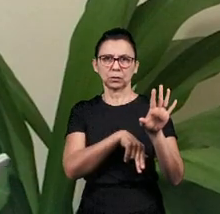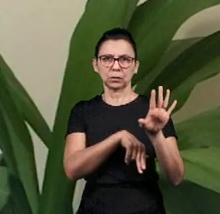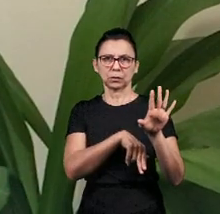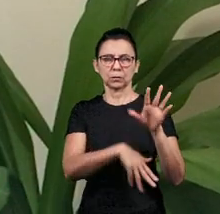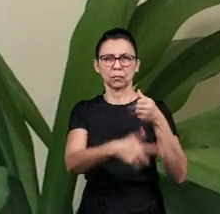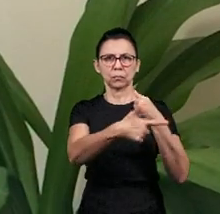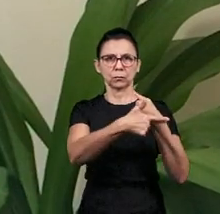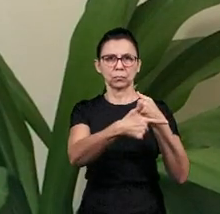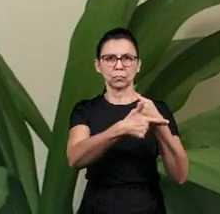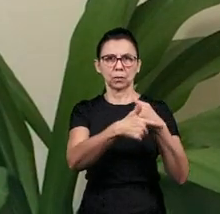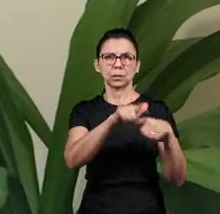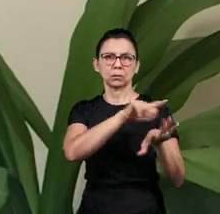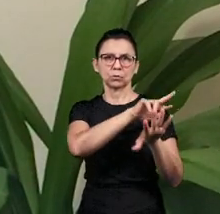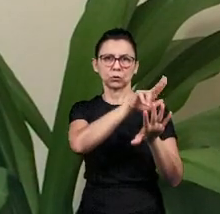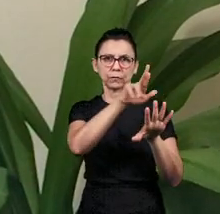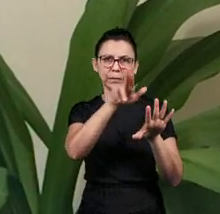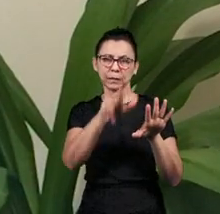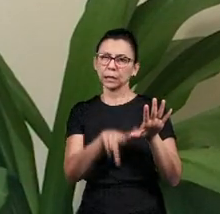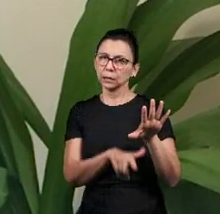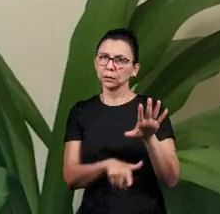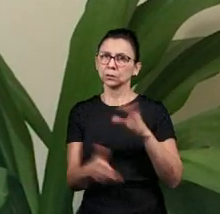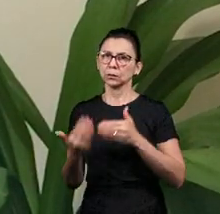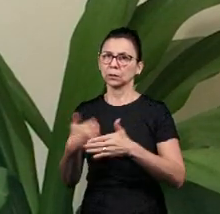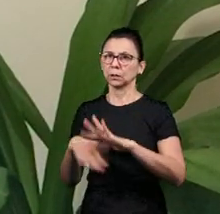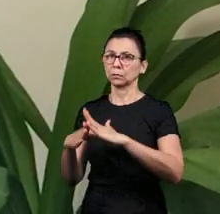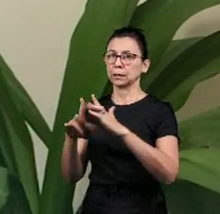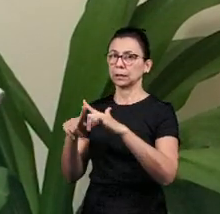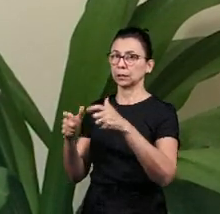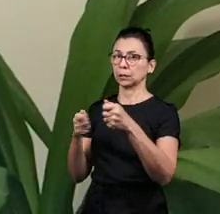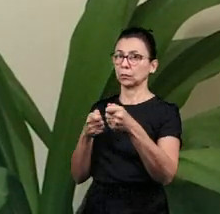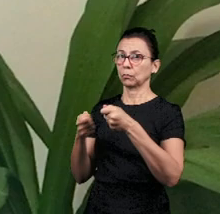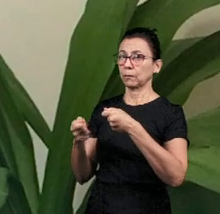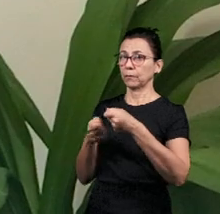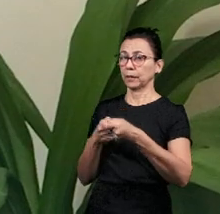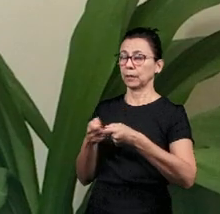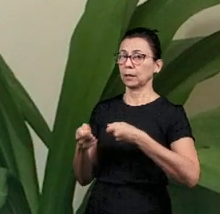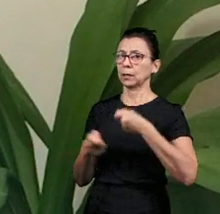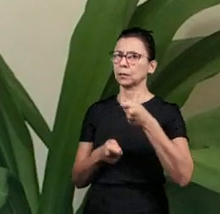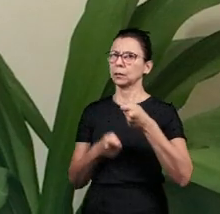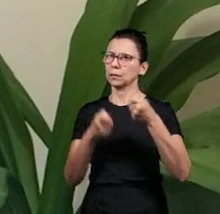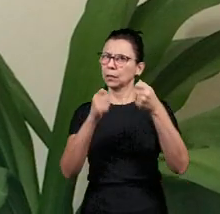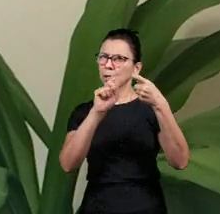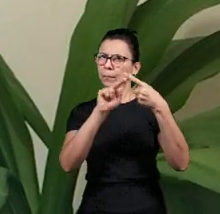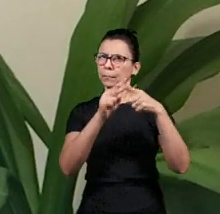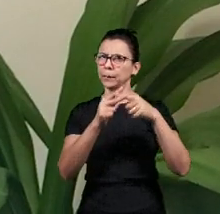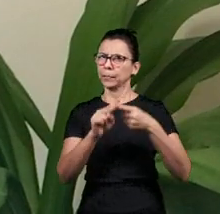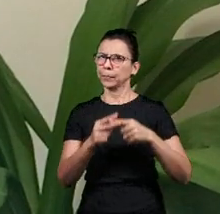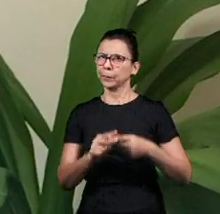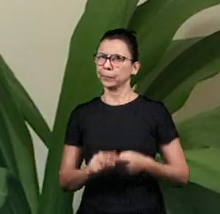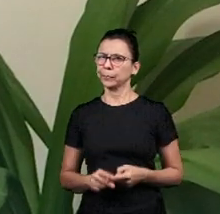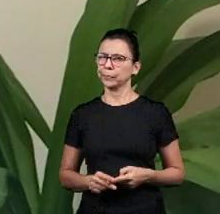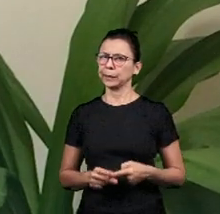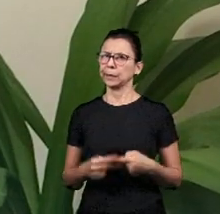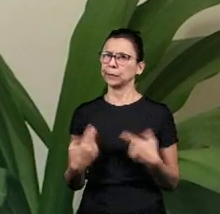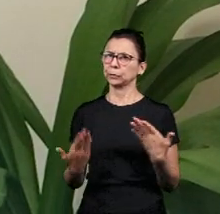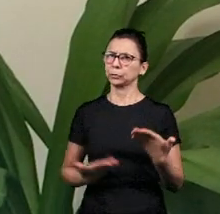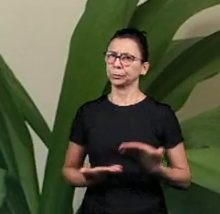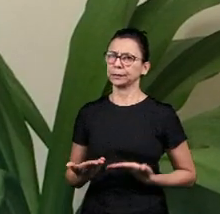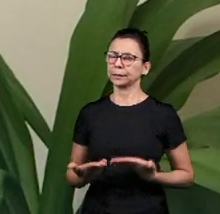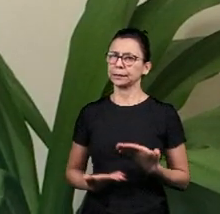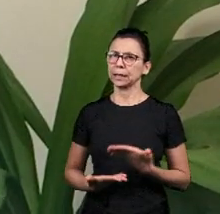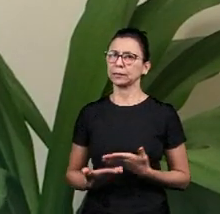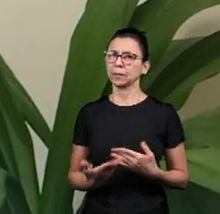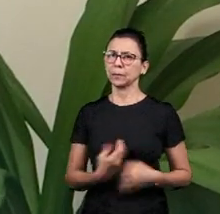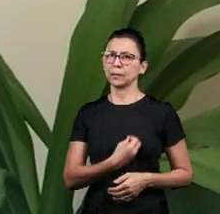doctrinaire de l'Église et du gouvernement de l'Église pour le perfectionnement des serviteurs et l'édification spirituelle